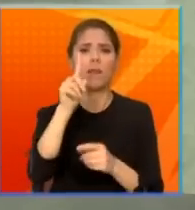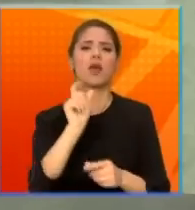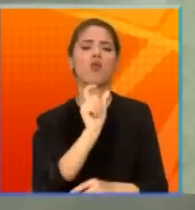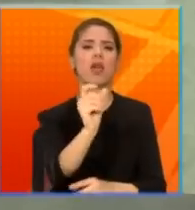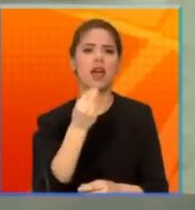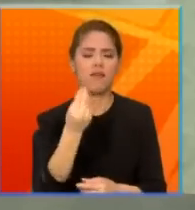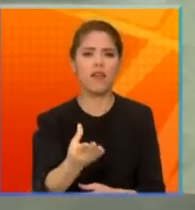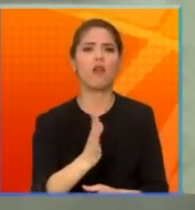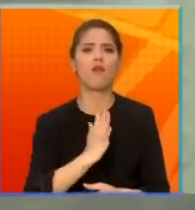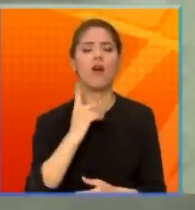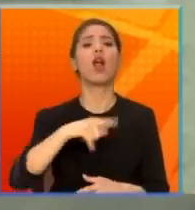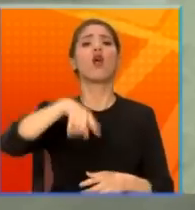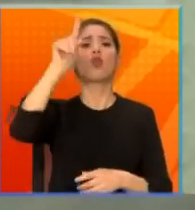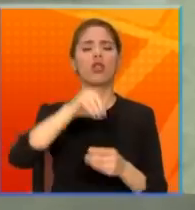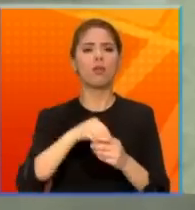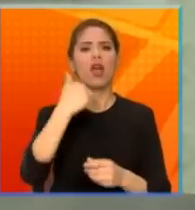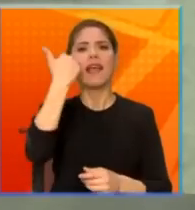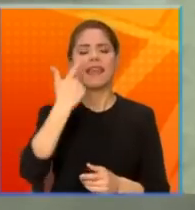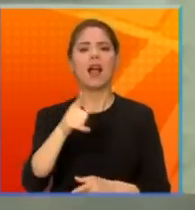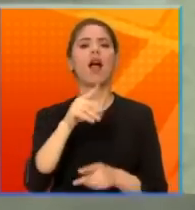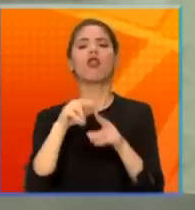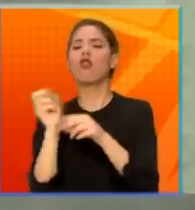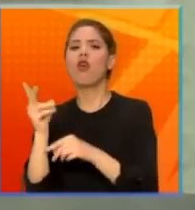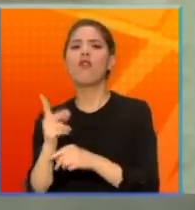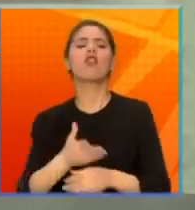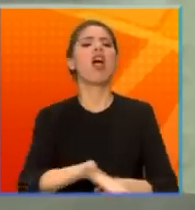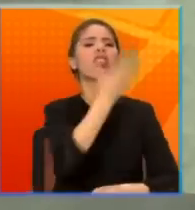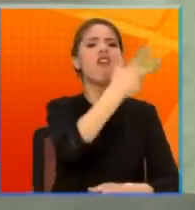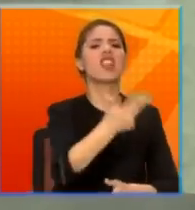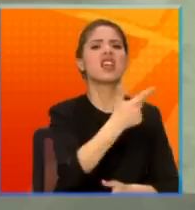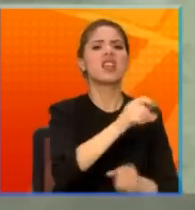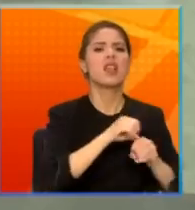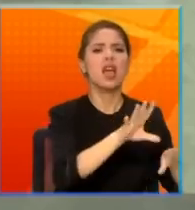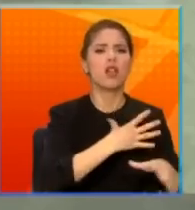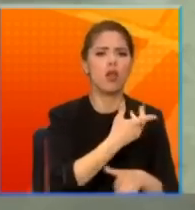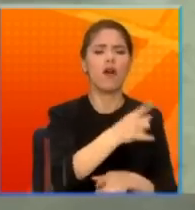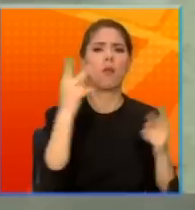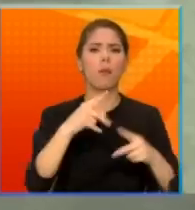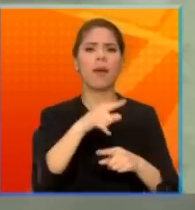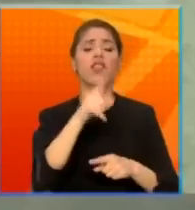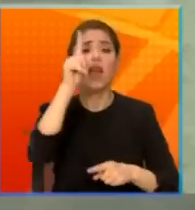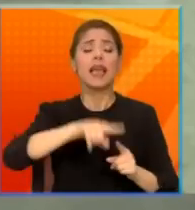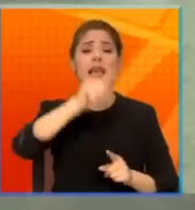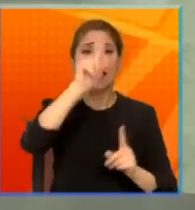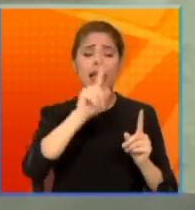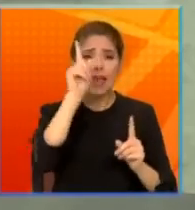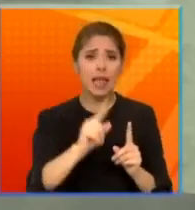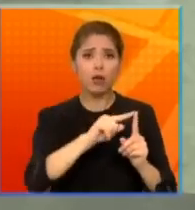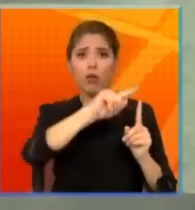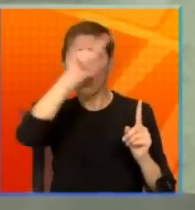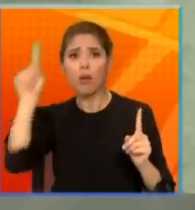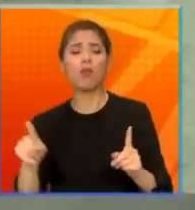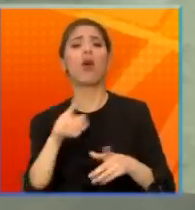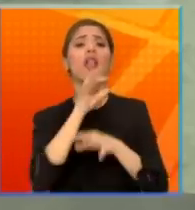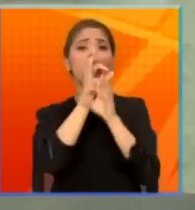var günün gündeminde. Yalanlar virüsten hızlı yayılıyor başlığıyla yayımlandı o mesaj. İlk günden bu yana